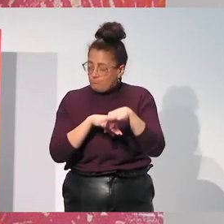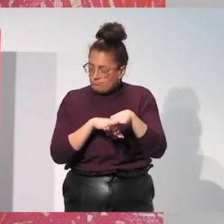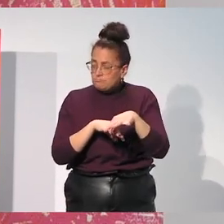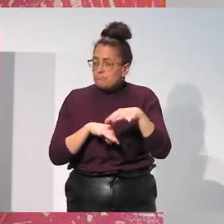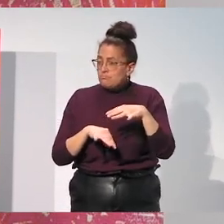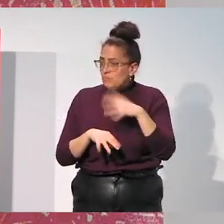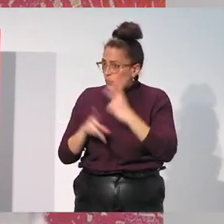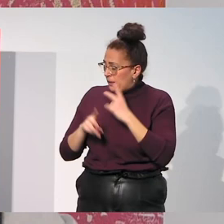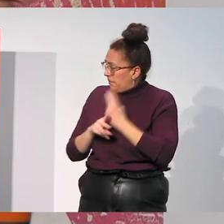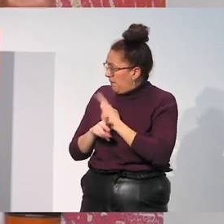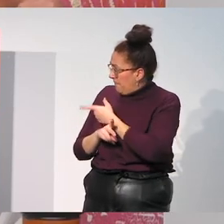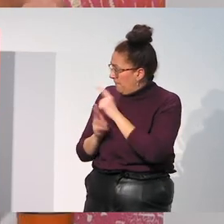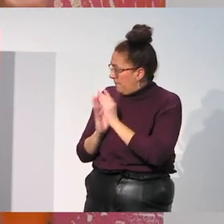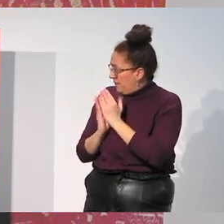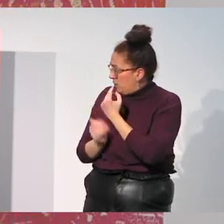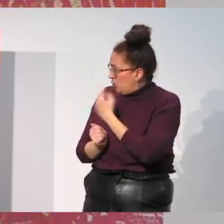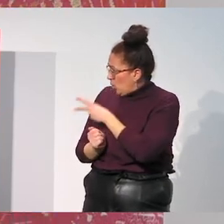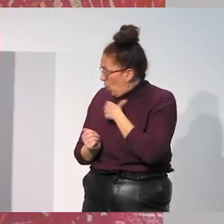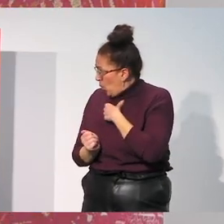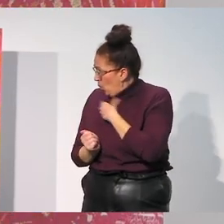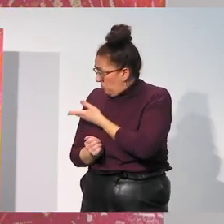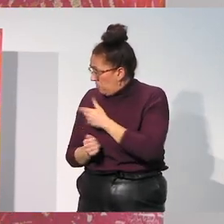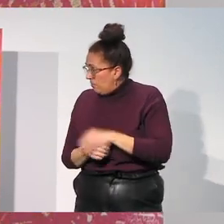pouviez le lire, c'est un très beau passage.